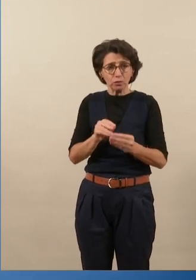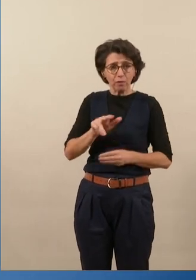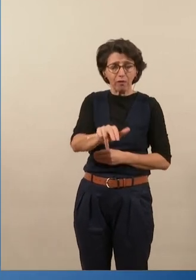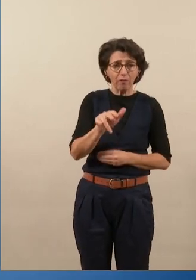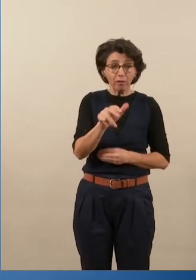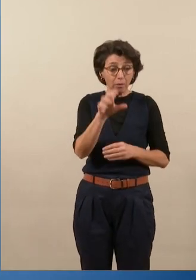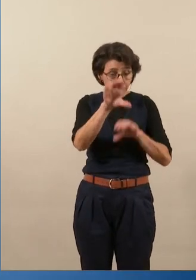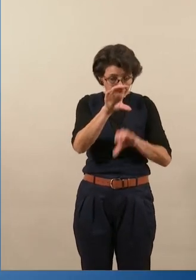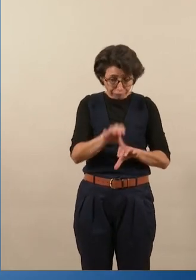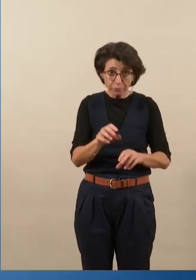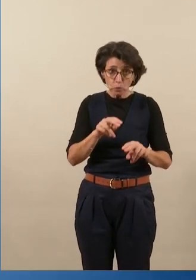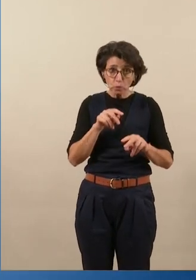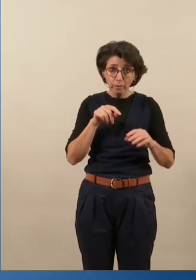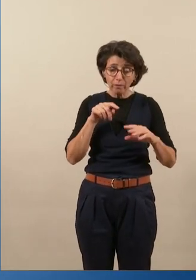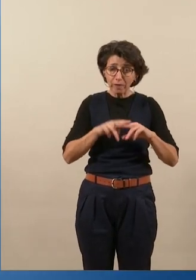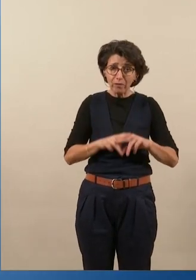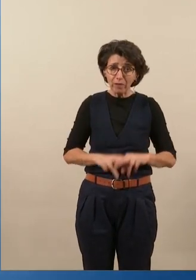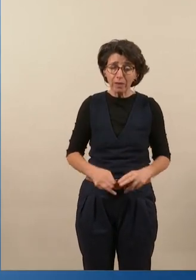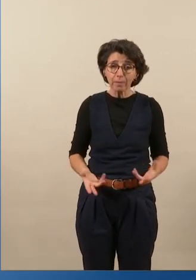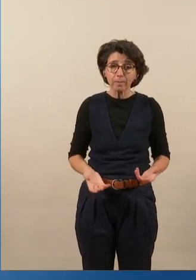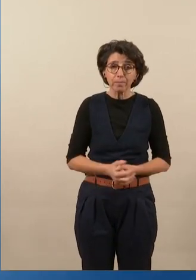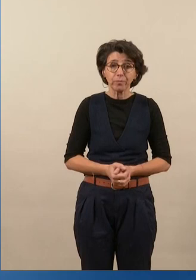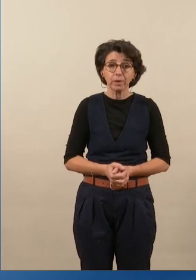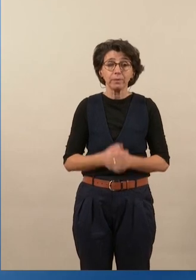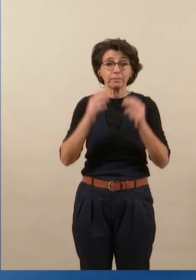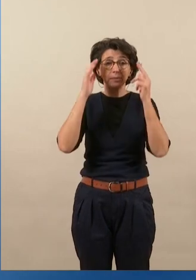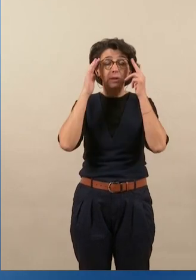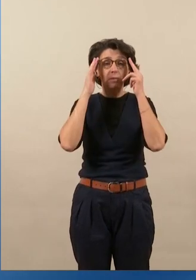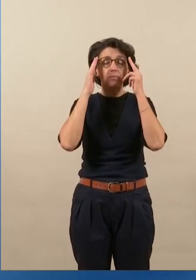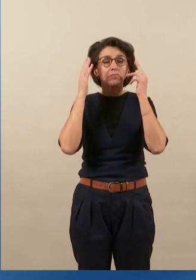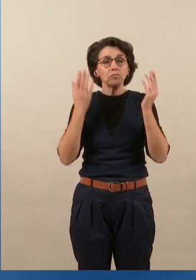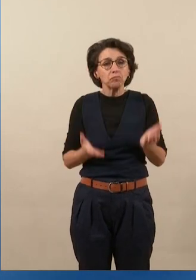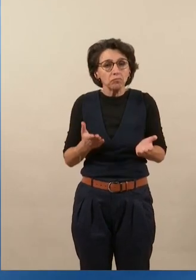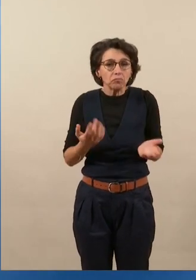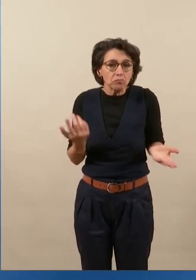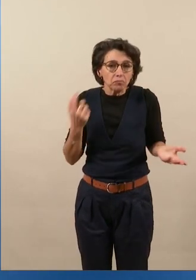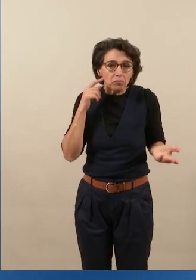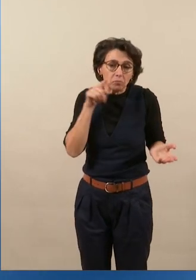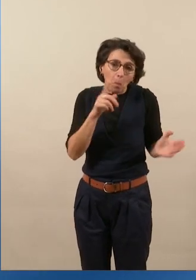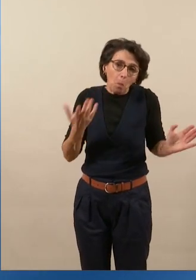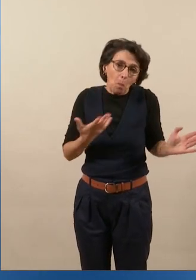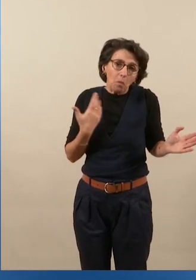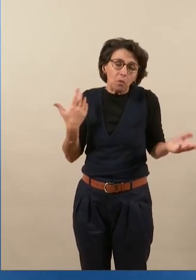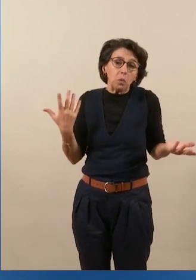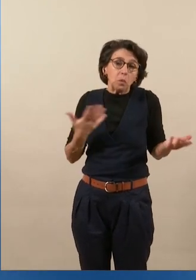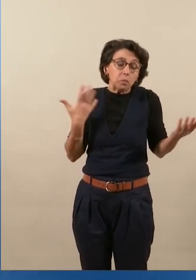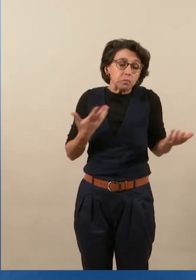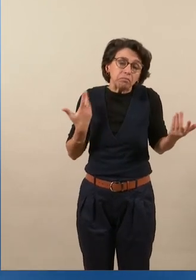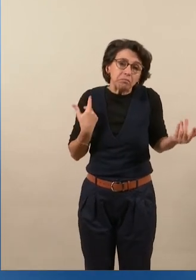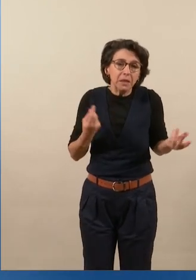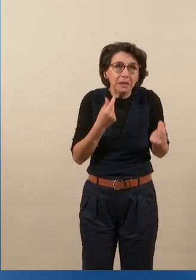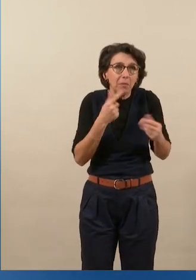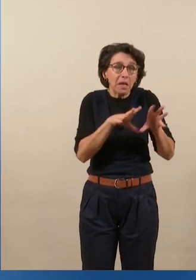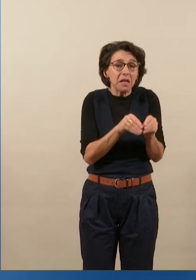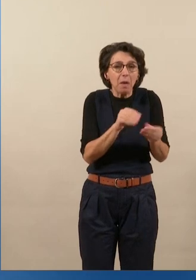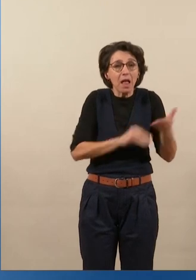il faut bien le dire n'est pas à votre avantage toutefois la version finale est arrivée vendredi pour un conseil